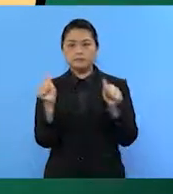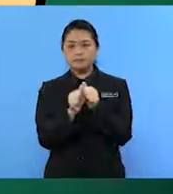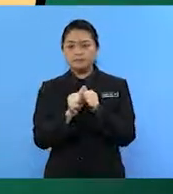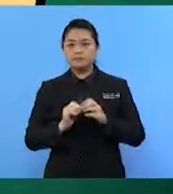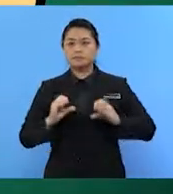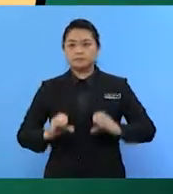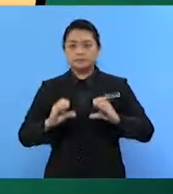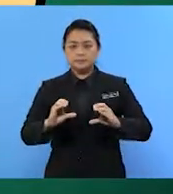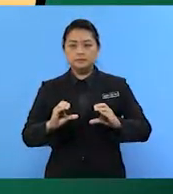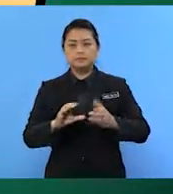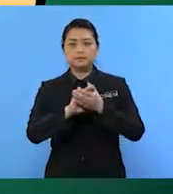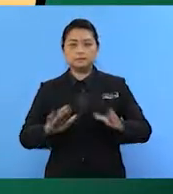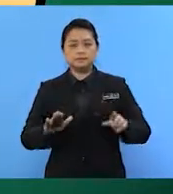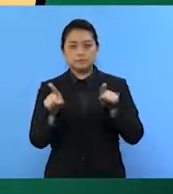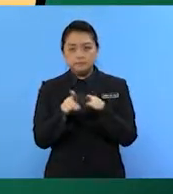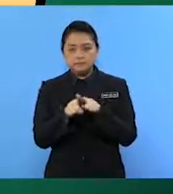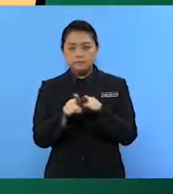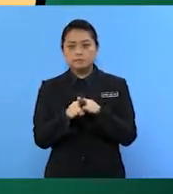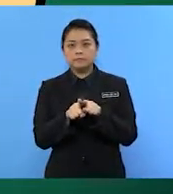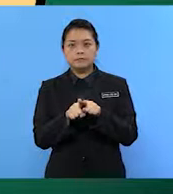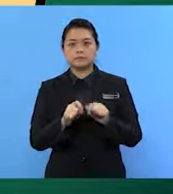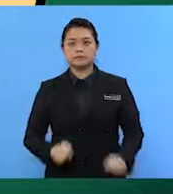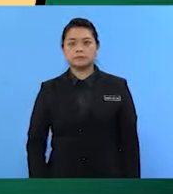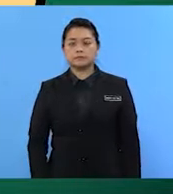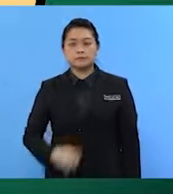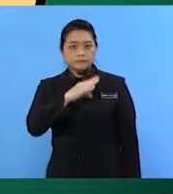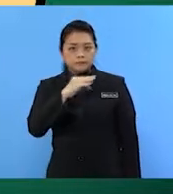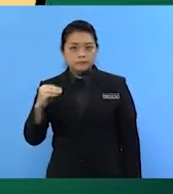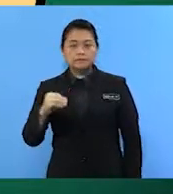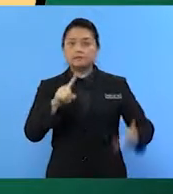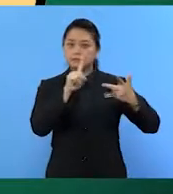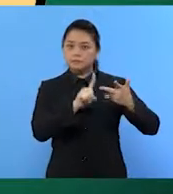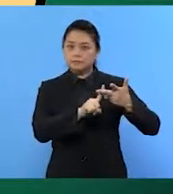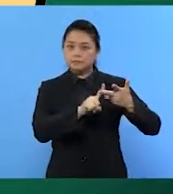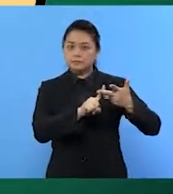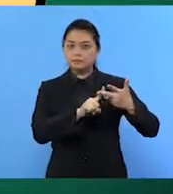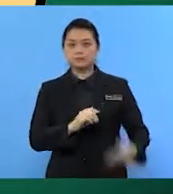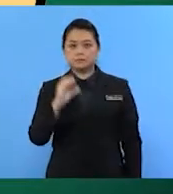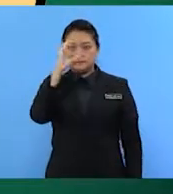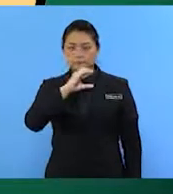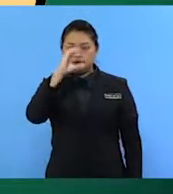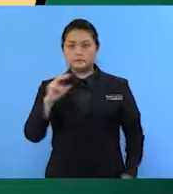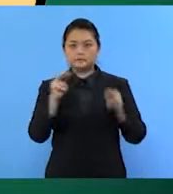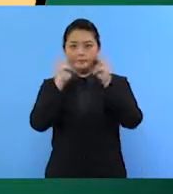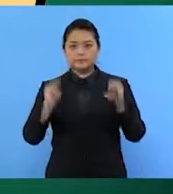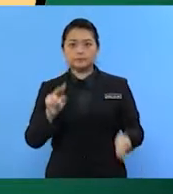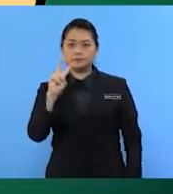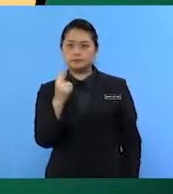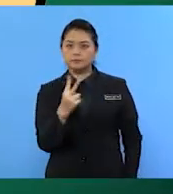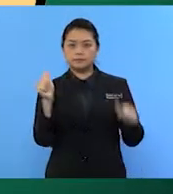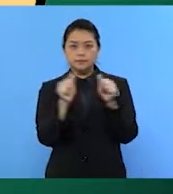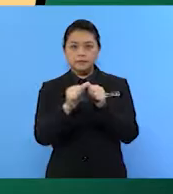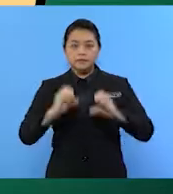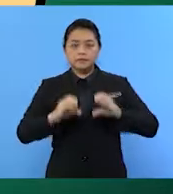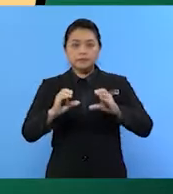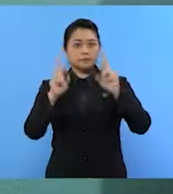kaedah penyelesaian persamaan serentak. Dan ketiga, mencari matriks songsang dengan